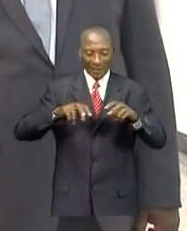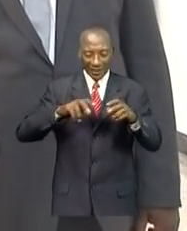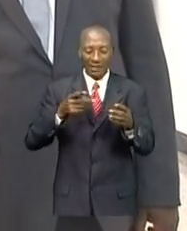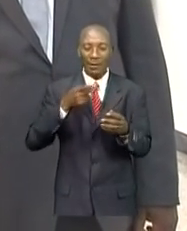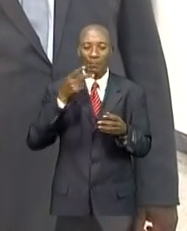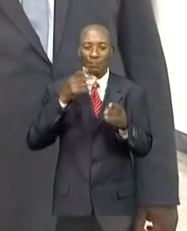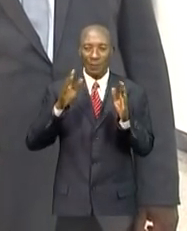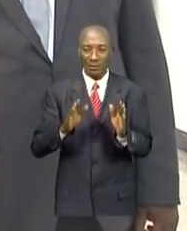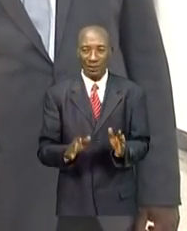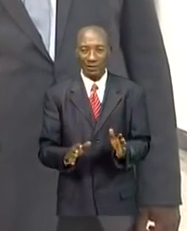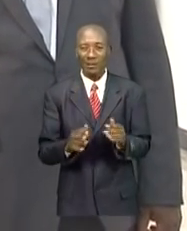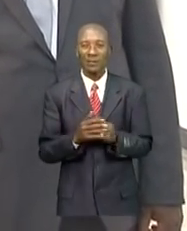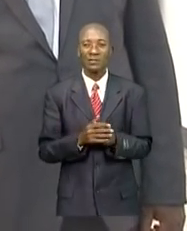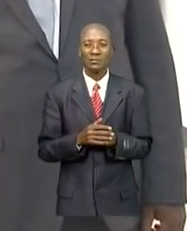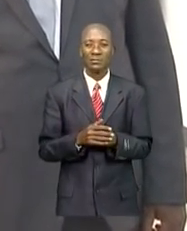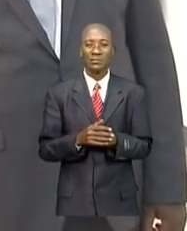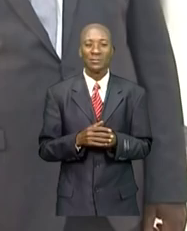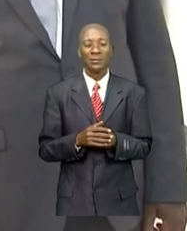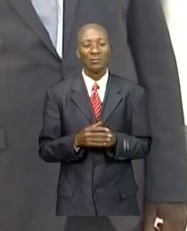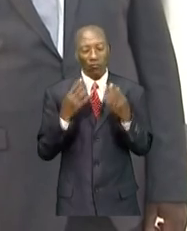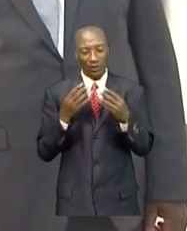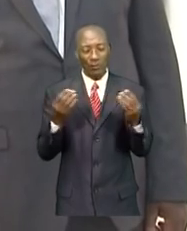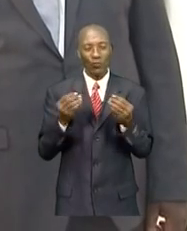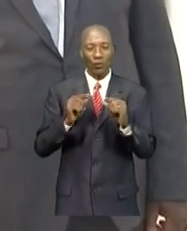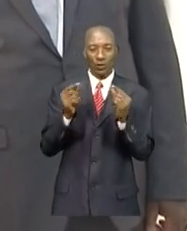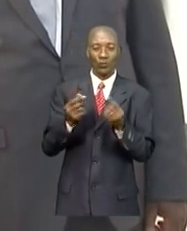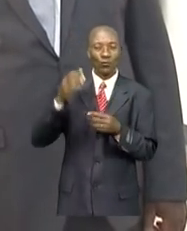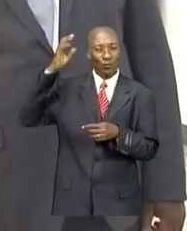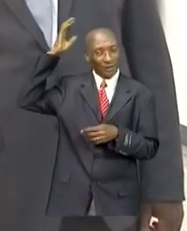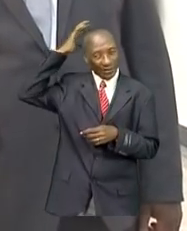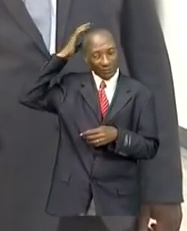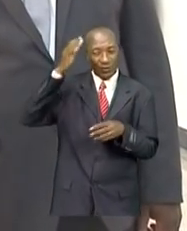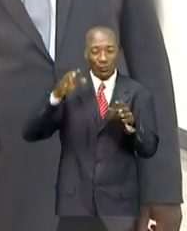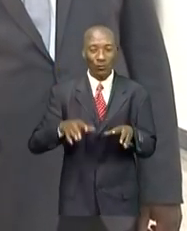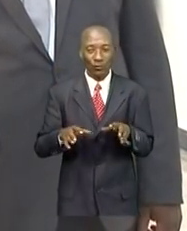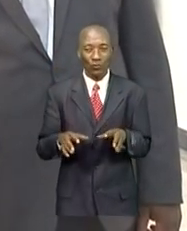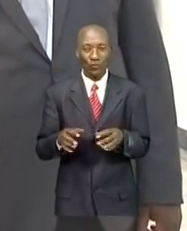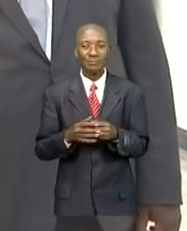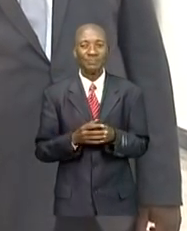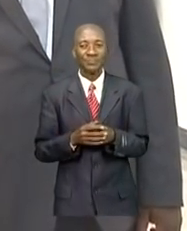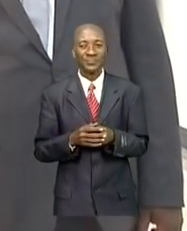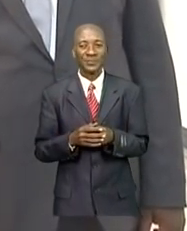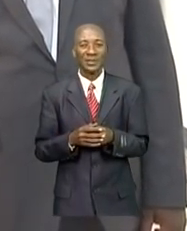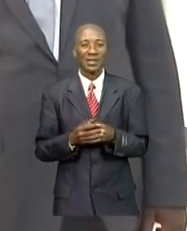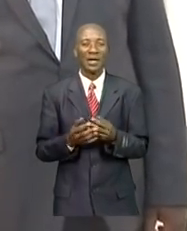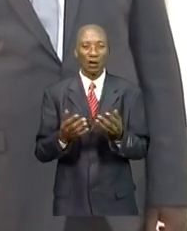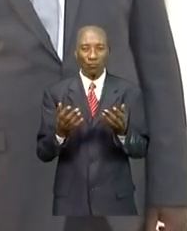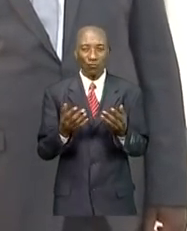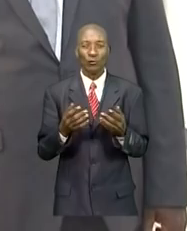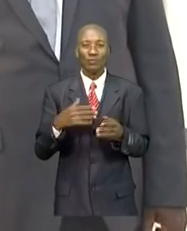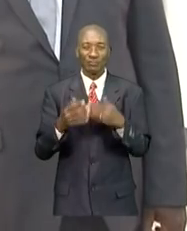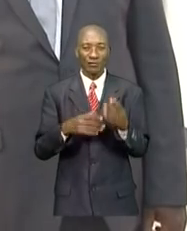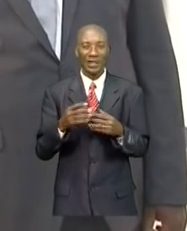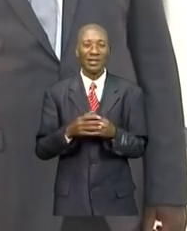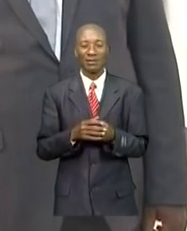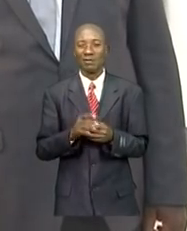La CEAC, l'Association des conférences épiscopales d'Afrique centrale et la CENCO, avait diligenté une mission de réconfort et de